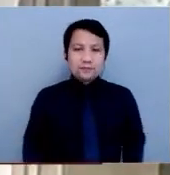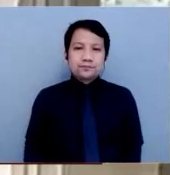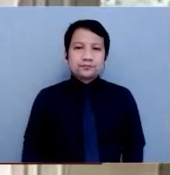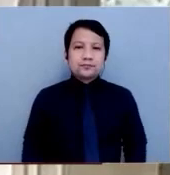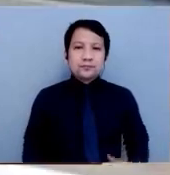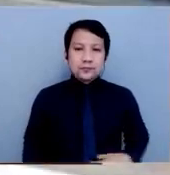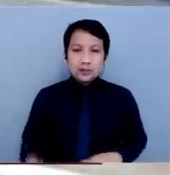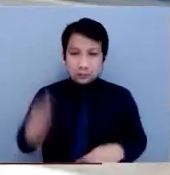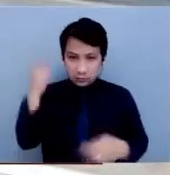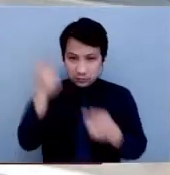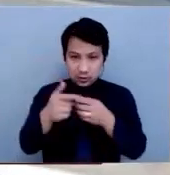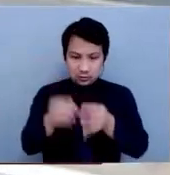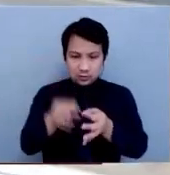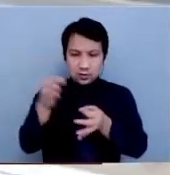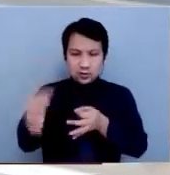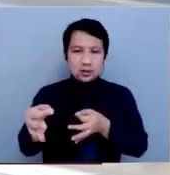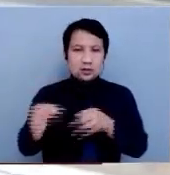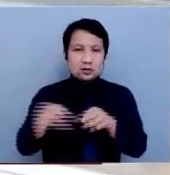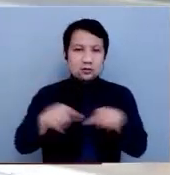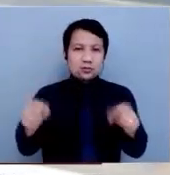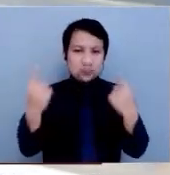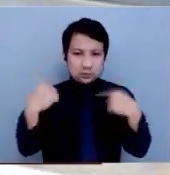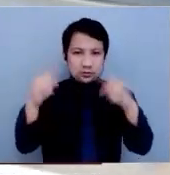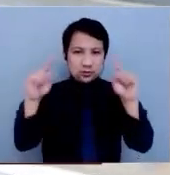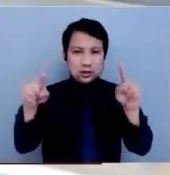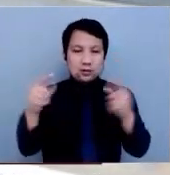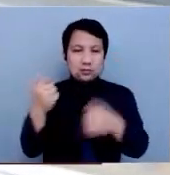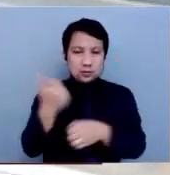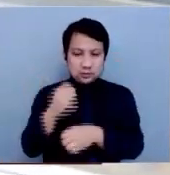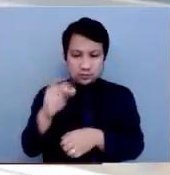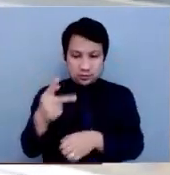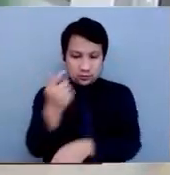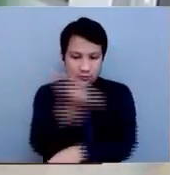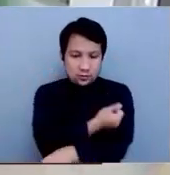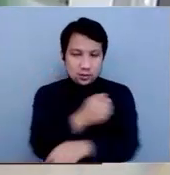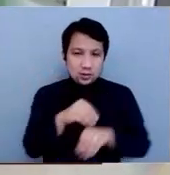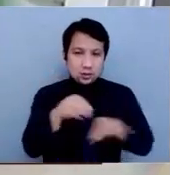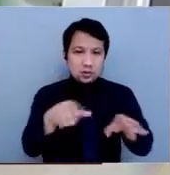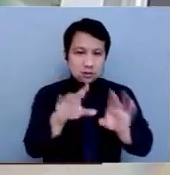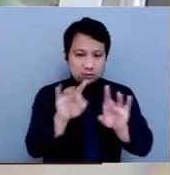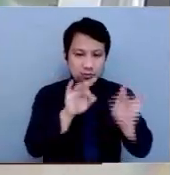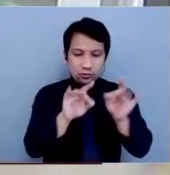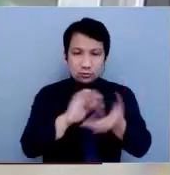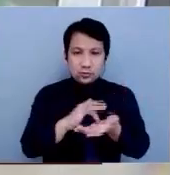itong palawigin kapag naging matagumpay ang pilot booster rollout sa mga piling botika.